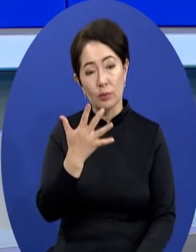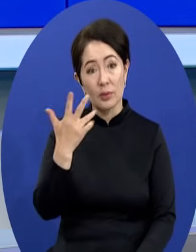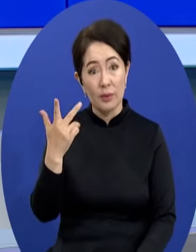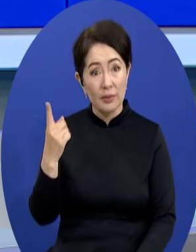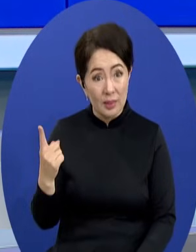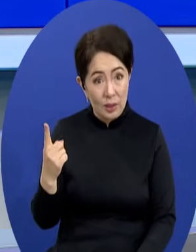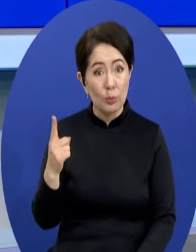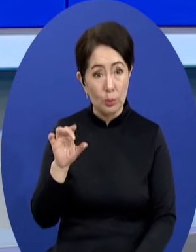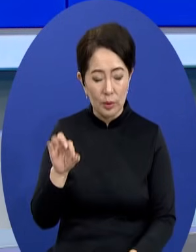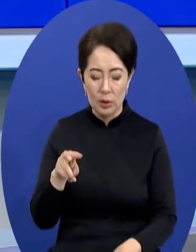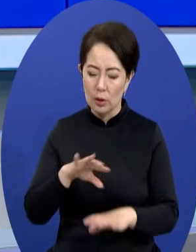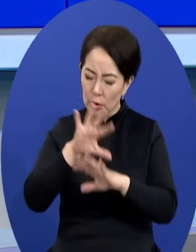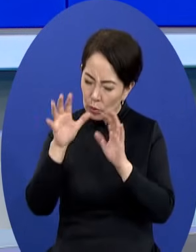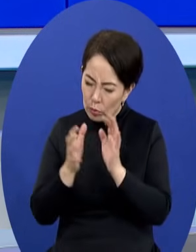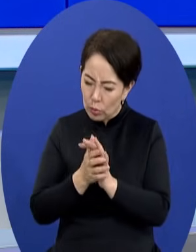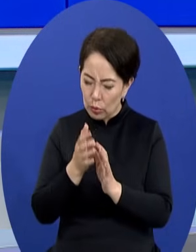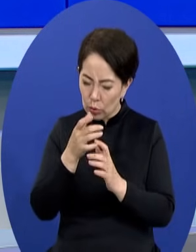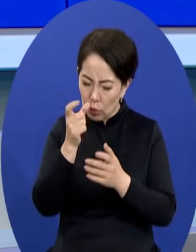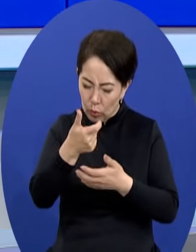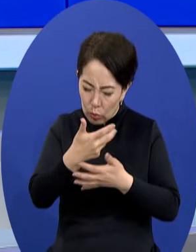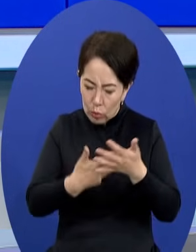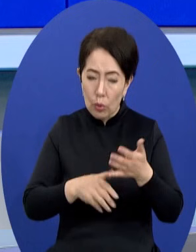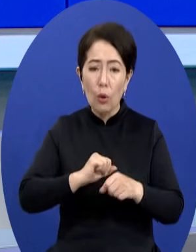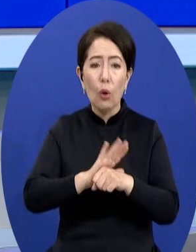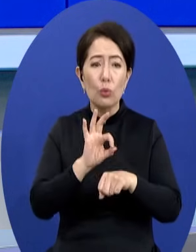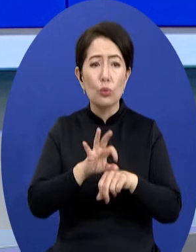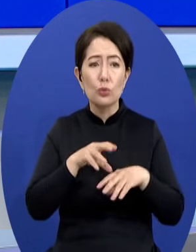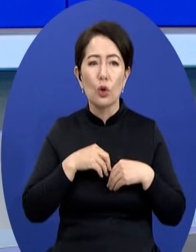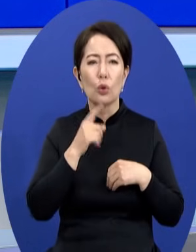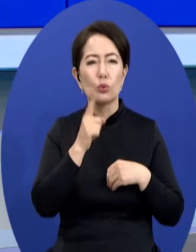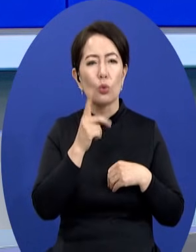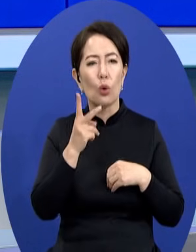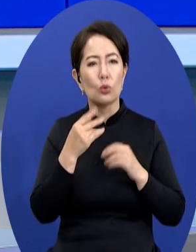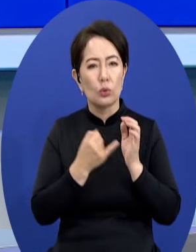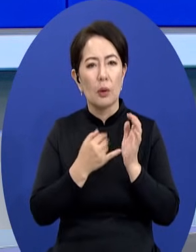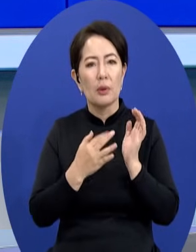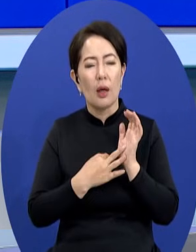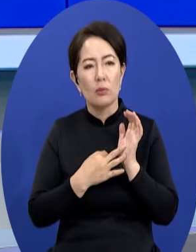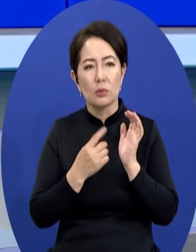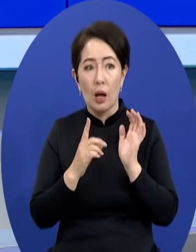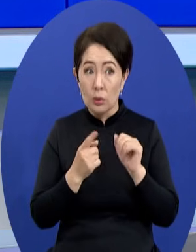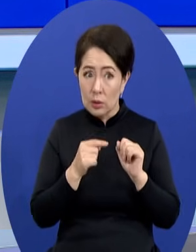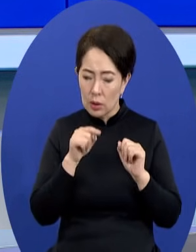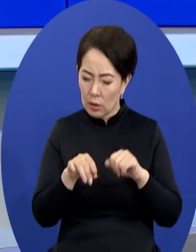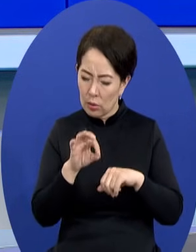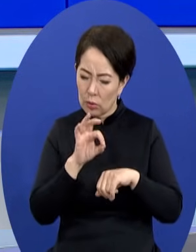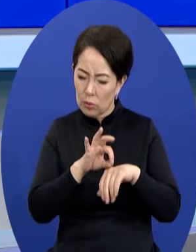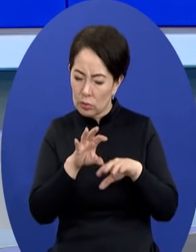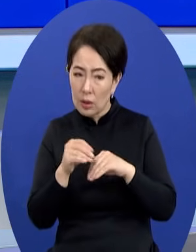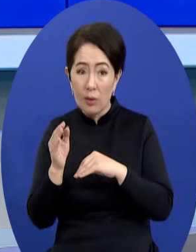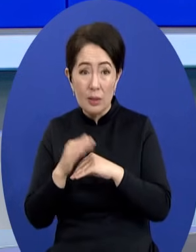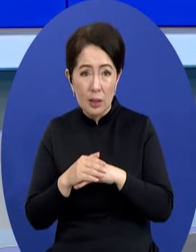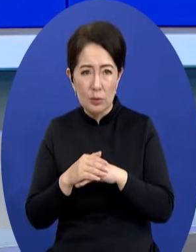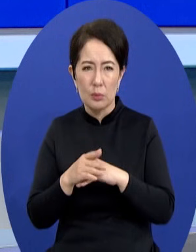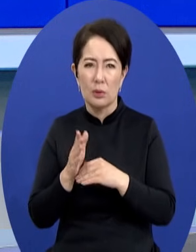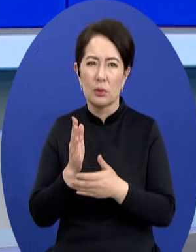нийт батлагдсан тохиолдлын тоо 126,811 болж байна. 12 хүн халдвар авч хүндэрснээс нас орсон. Цөөн тоогоор гэсэн